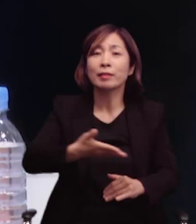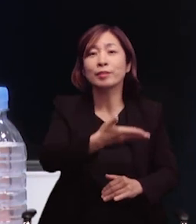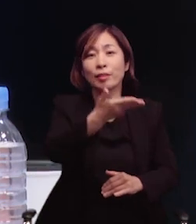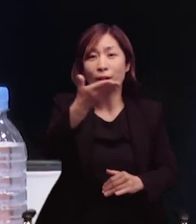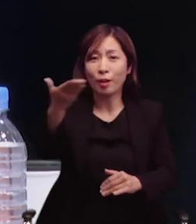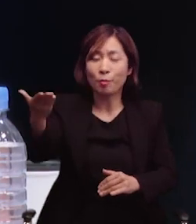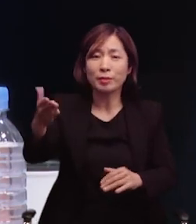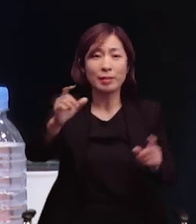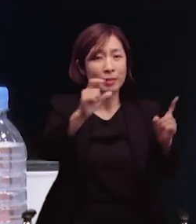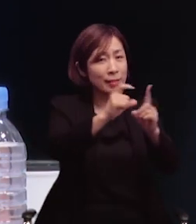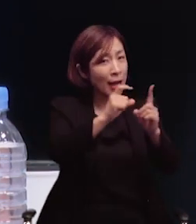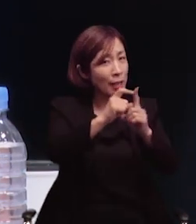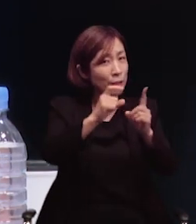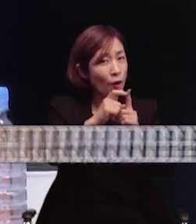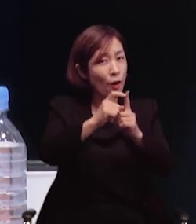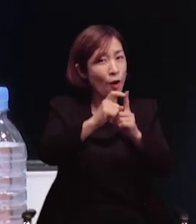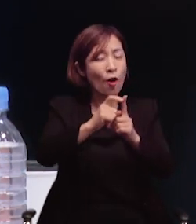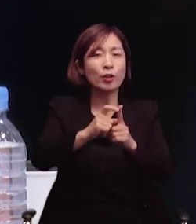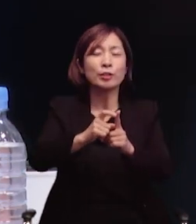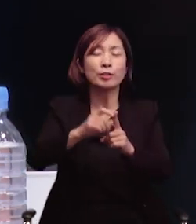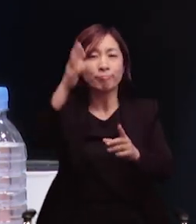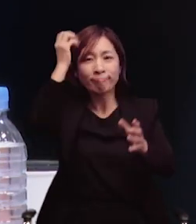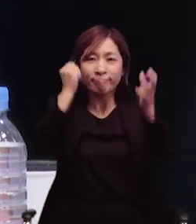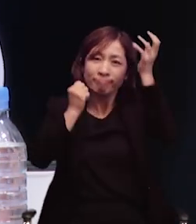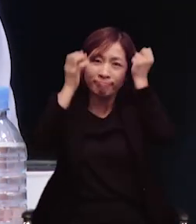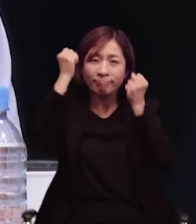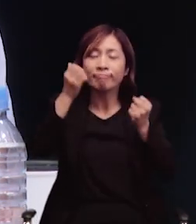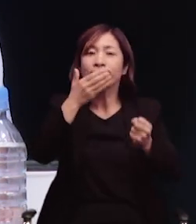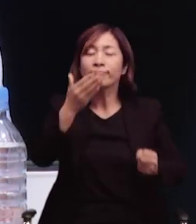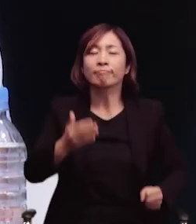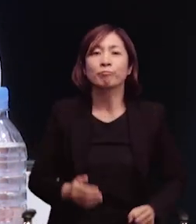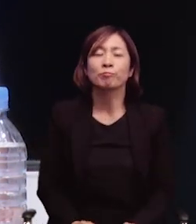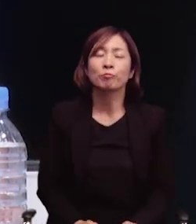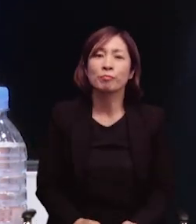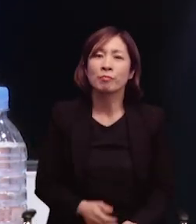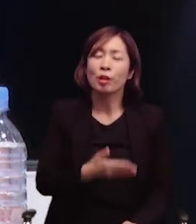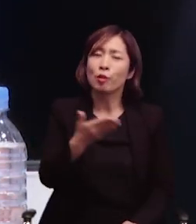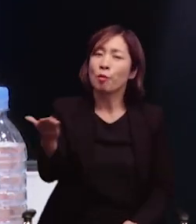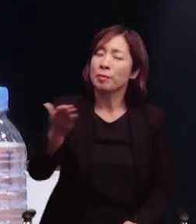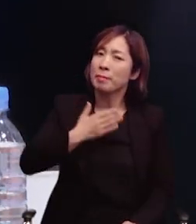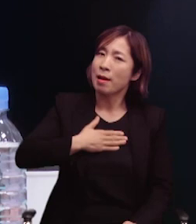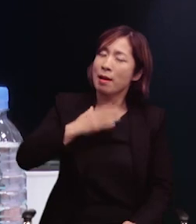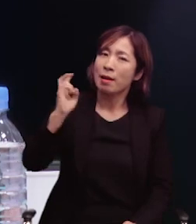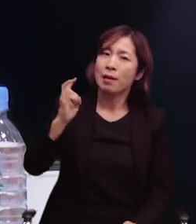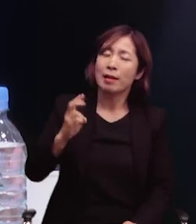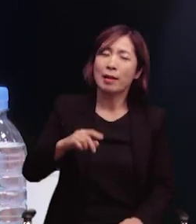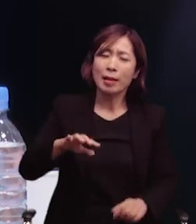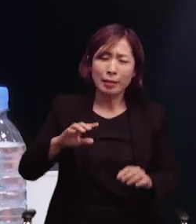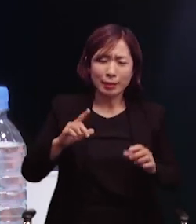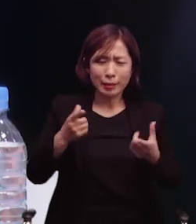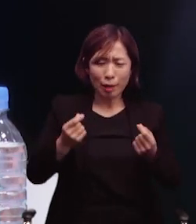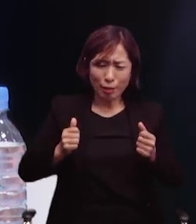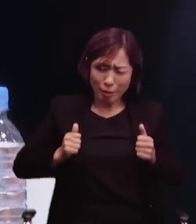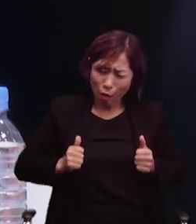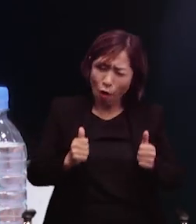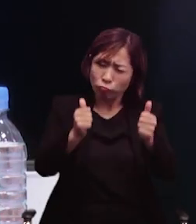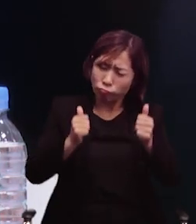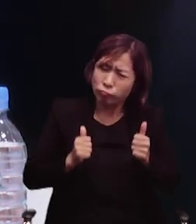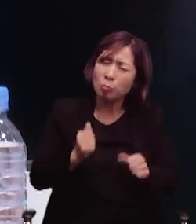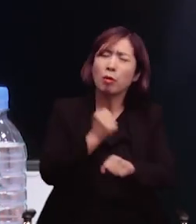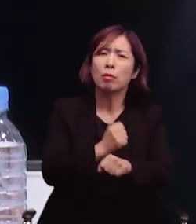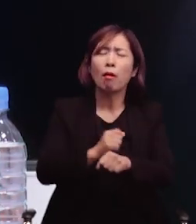단어나 표현을 습득하게 되요 아마 아실 거에요 뭐 이렇게 열심히 공부했는데